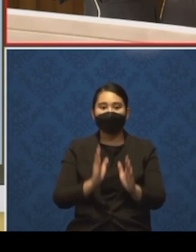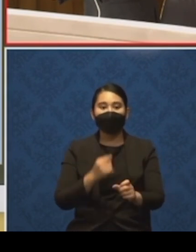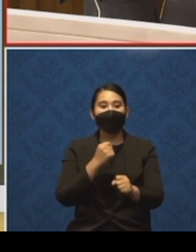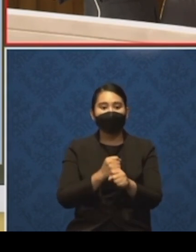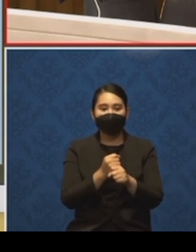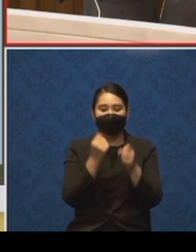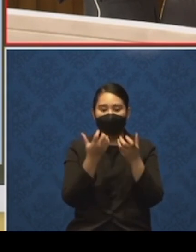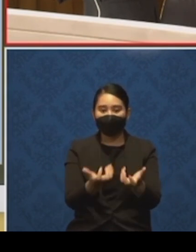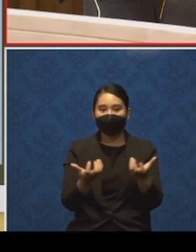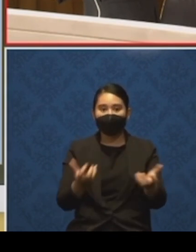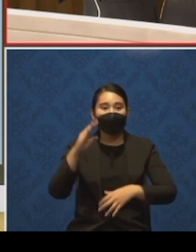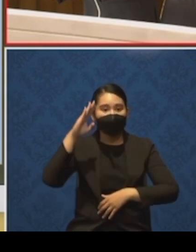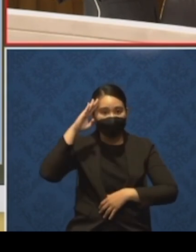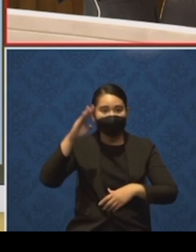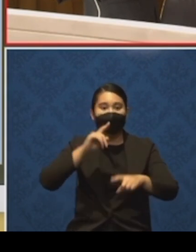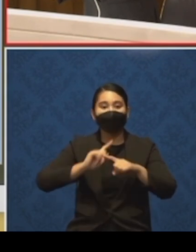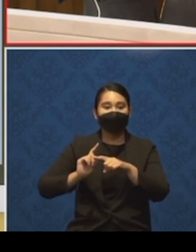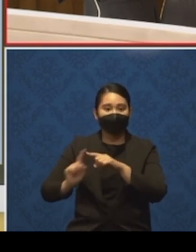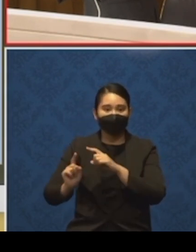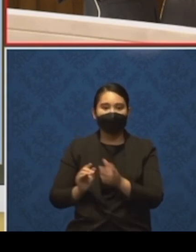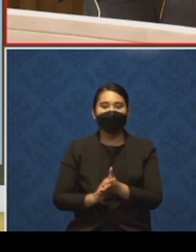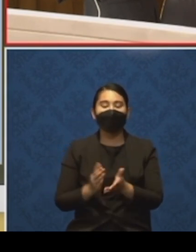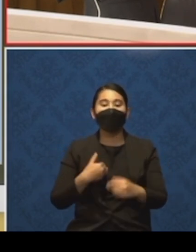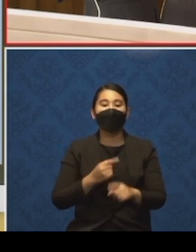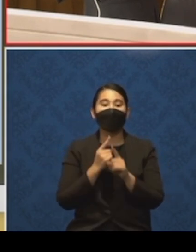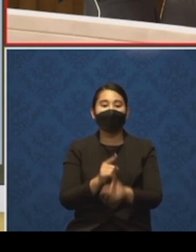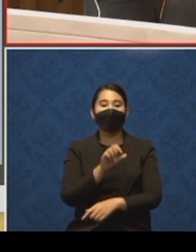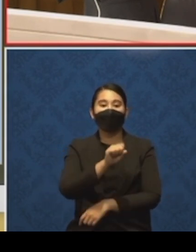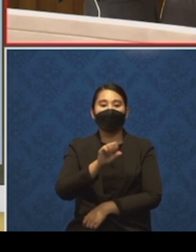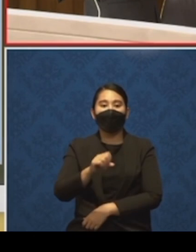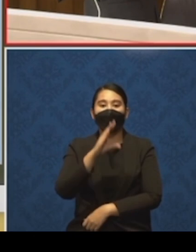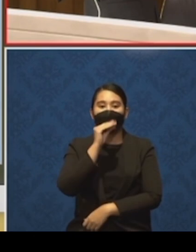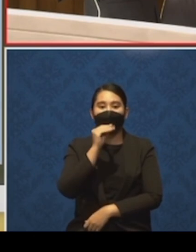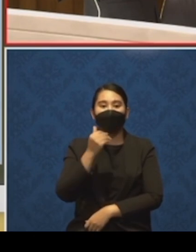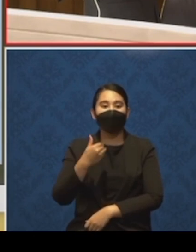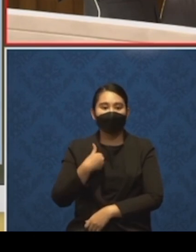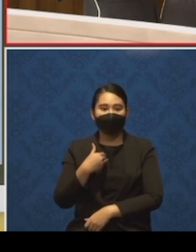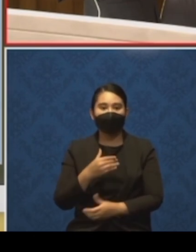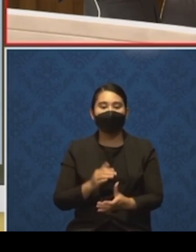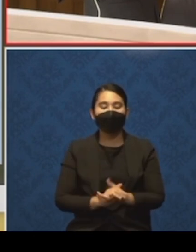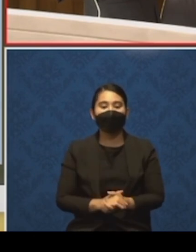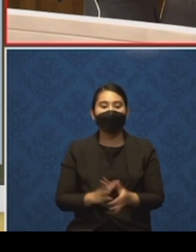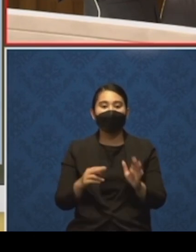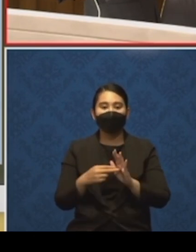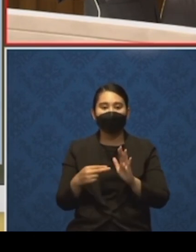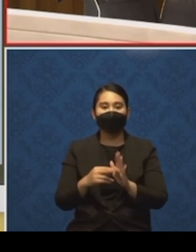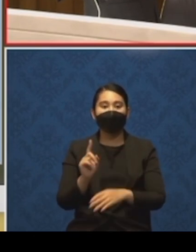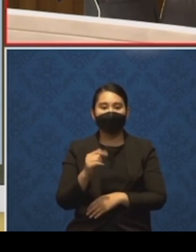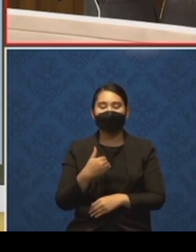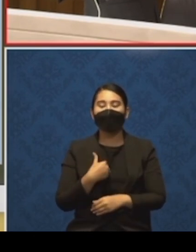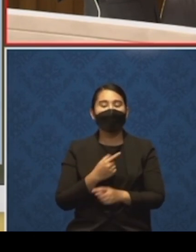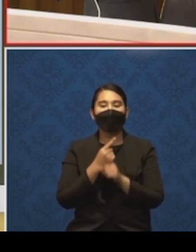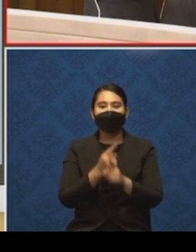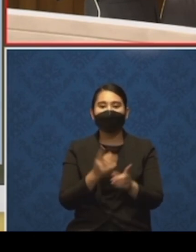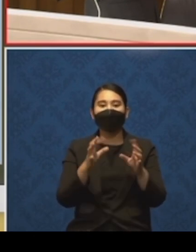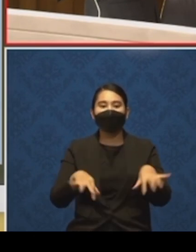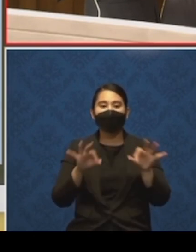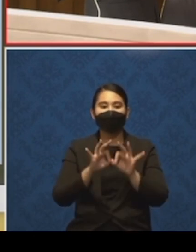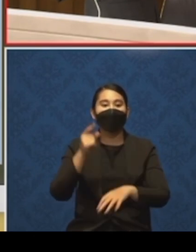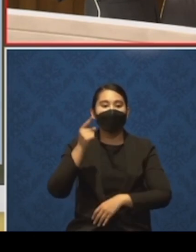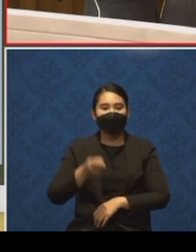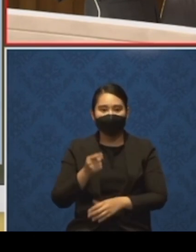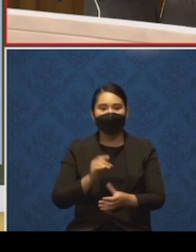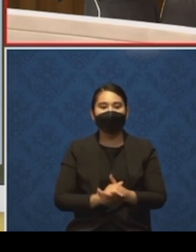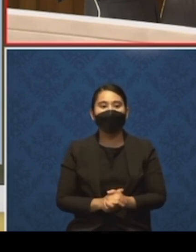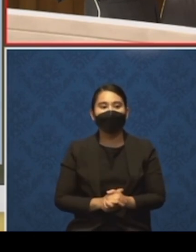รณ์นั้นก็ตามที่ท่านสมาชิกได้กล่าวก็คือว่าเราก็จะเท่าที่จำเป็นจริงๆนะครับเราก็ต้